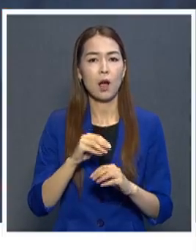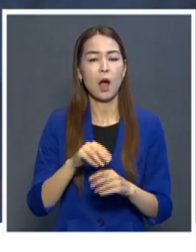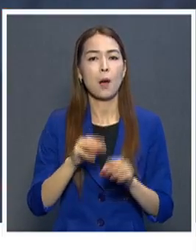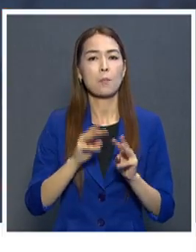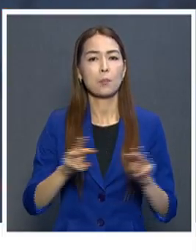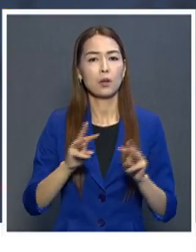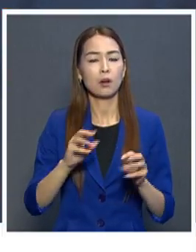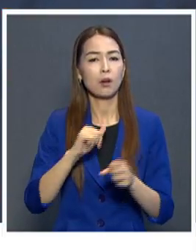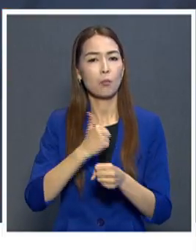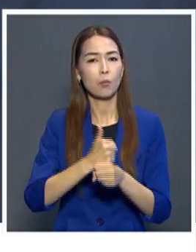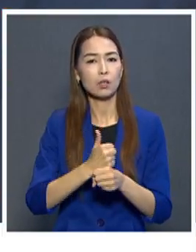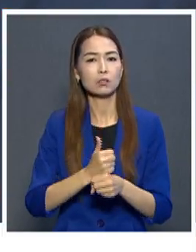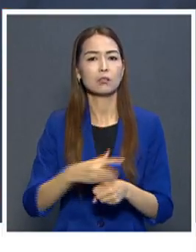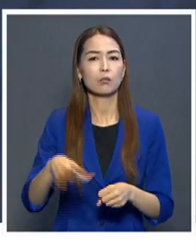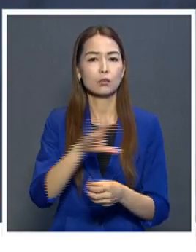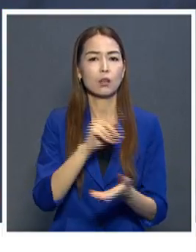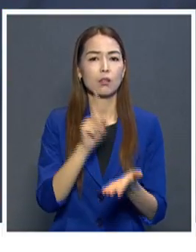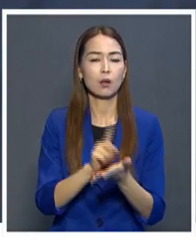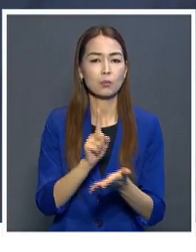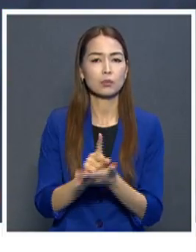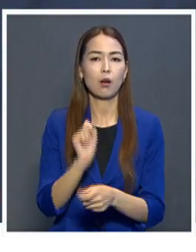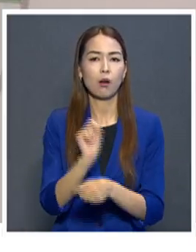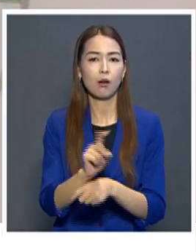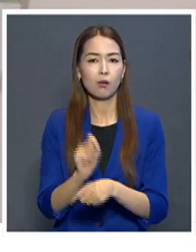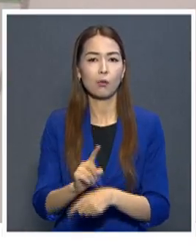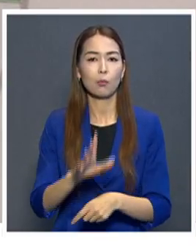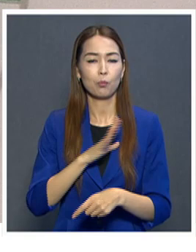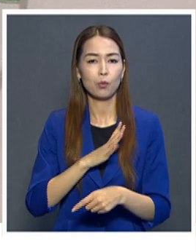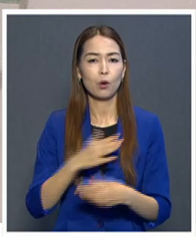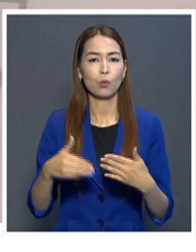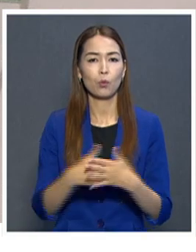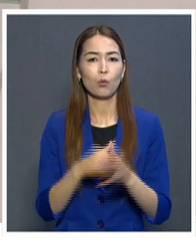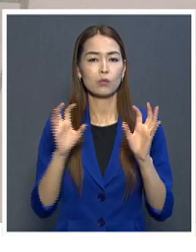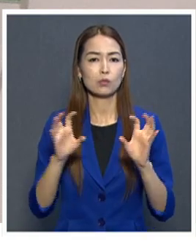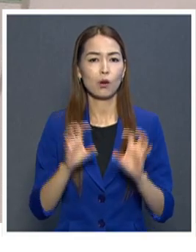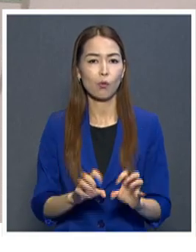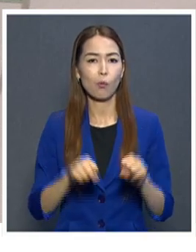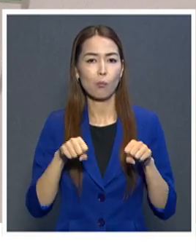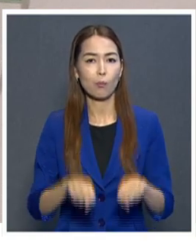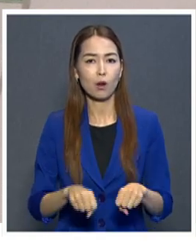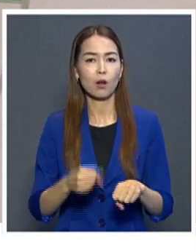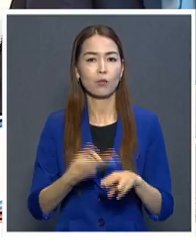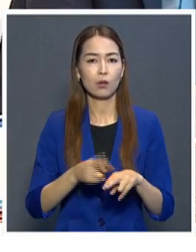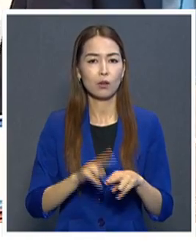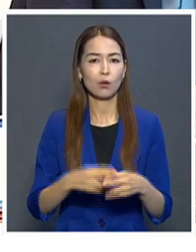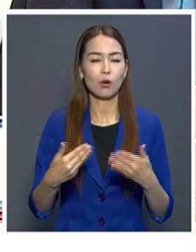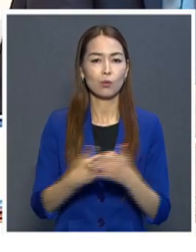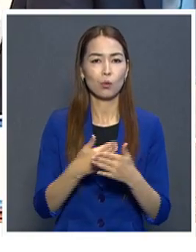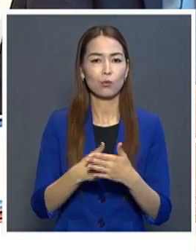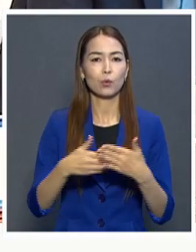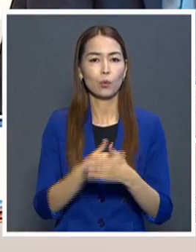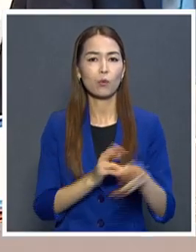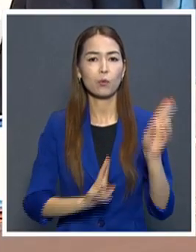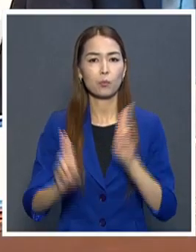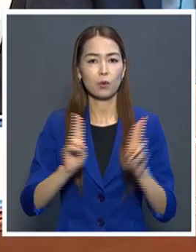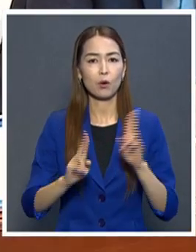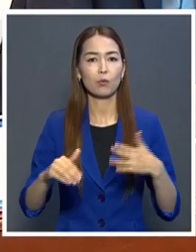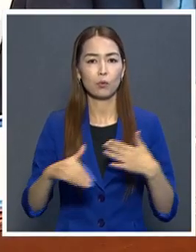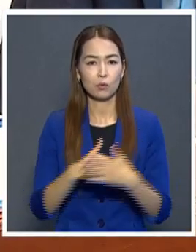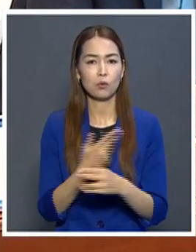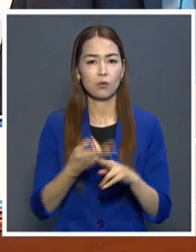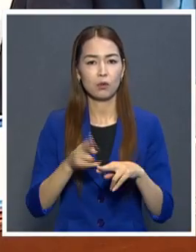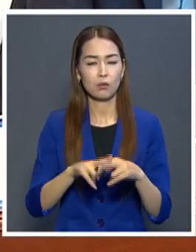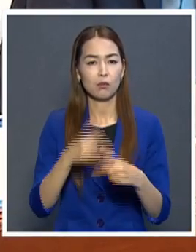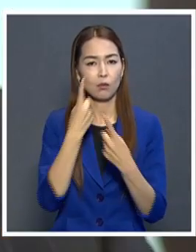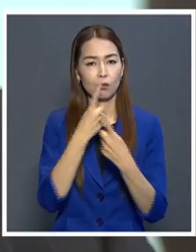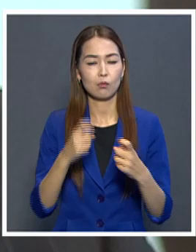башыларының тапсырмаларын іске асыру және Каспий теңізінің құқықтық мәртебесі туралы конвенция ережелерін имплементациялауға қатысты